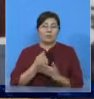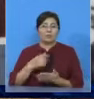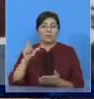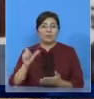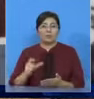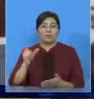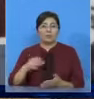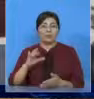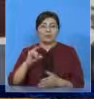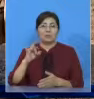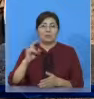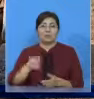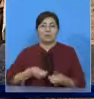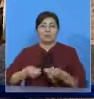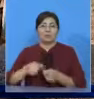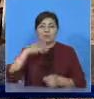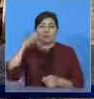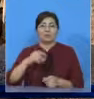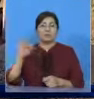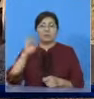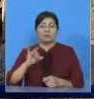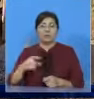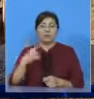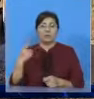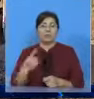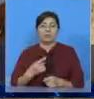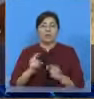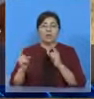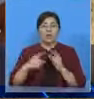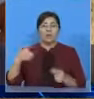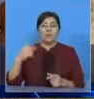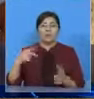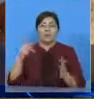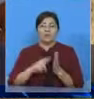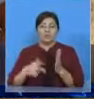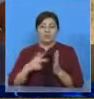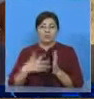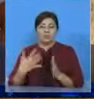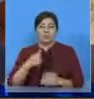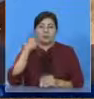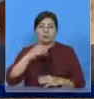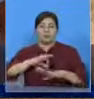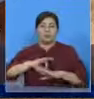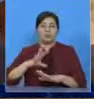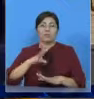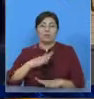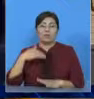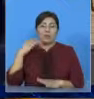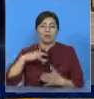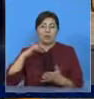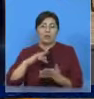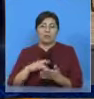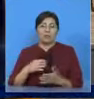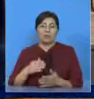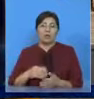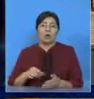жиылып Сырымдатұлының жетекшілігімен қазақ тарихындағы тұңғыш құрылтайды 1785 жылы өткізген болатын. Ол жер Ақтөбе қаласындағы